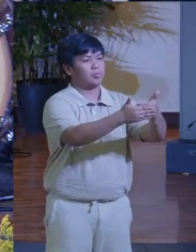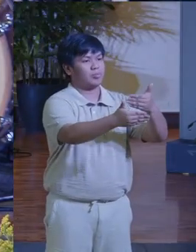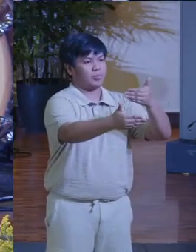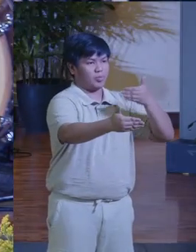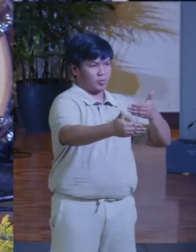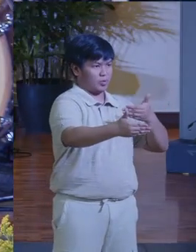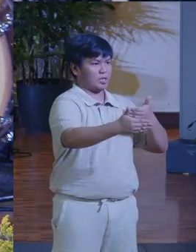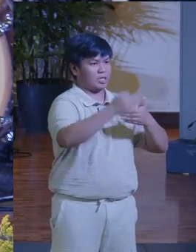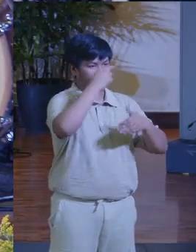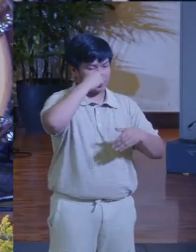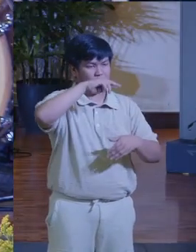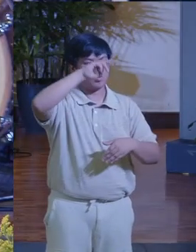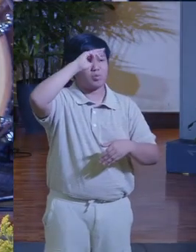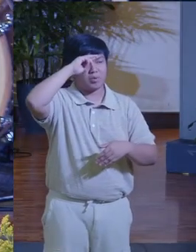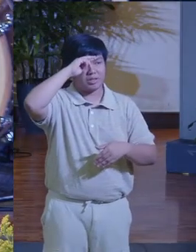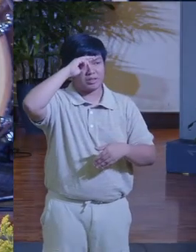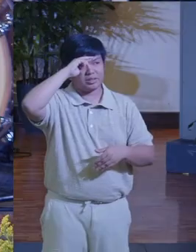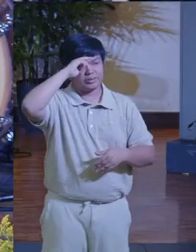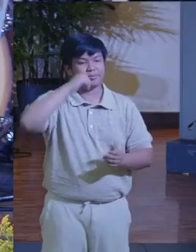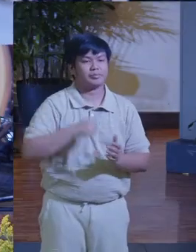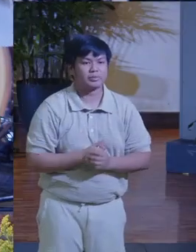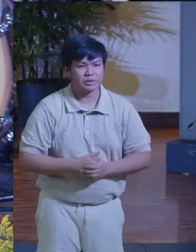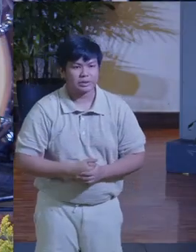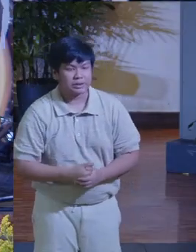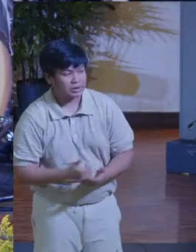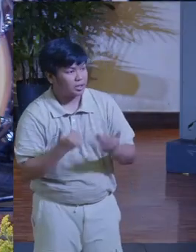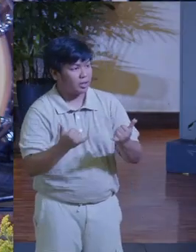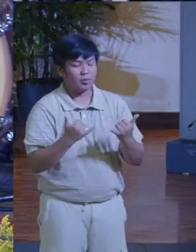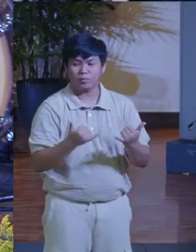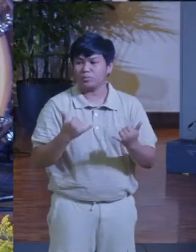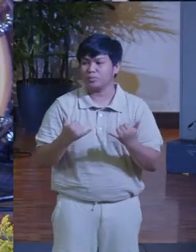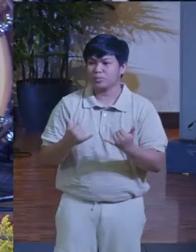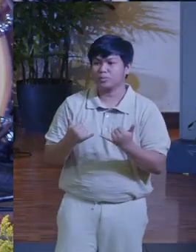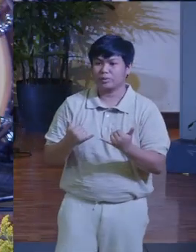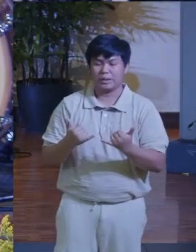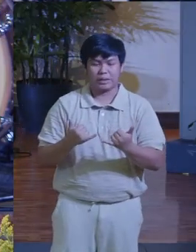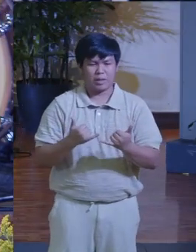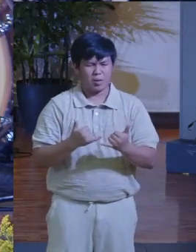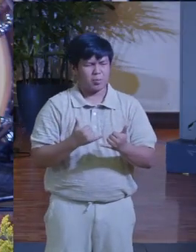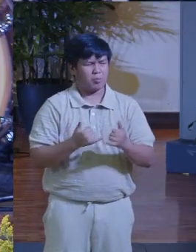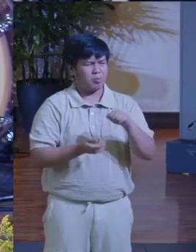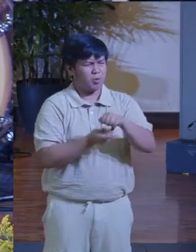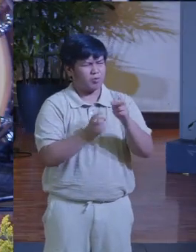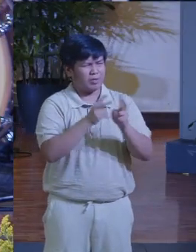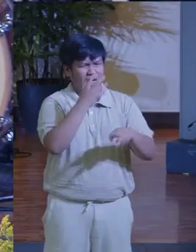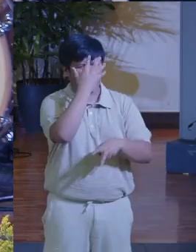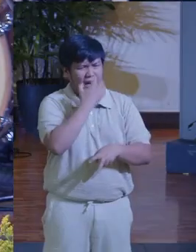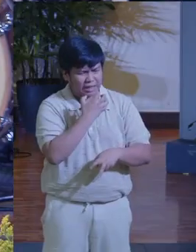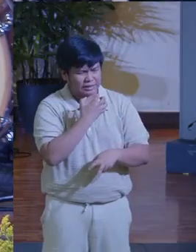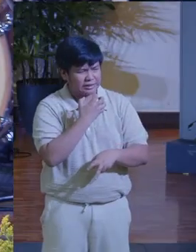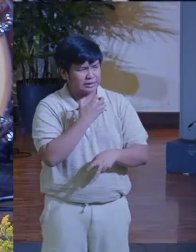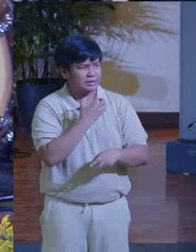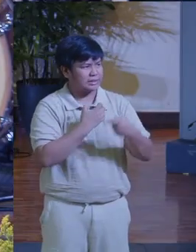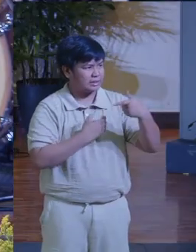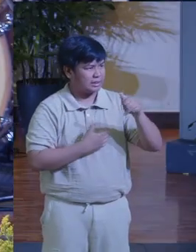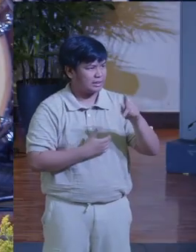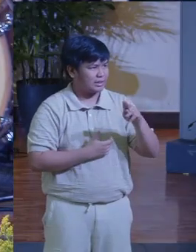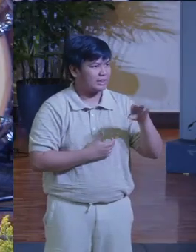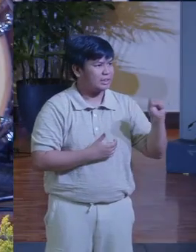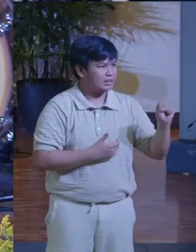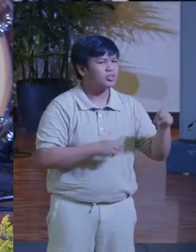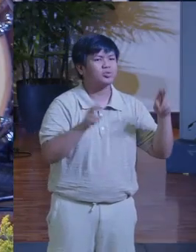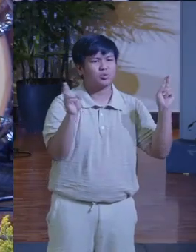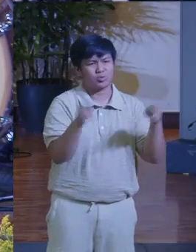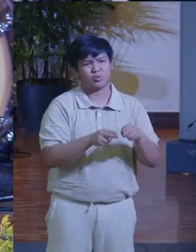ang Romans. Gigil na gigil siya sa Galatians. Pero 6 na chapter lang siya.